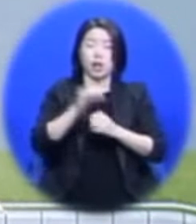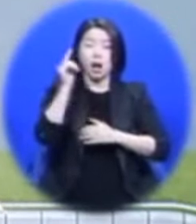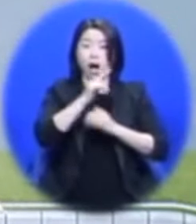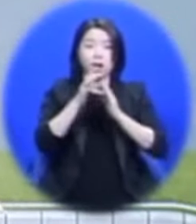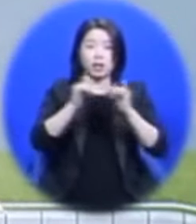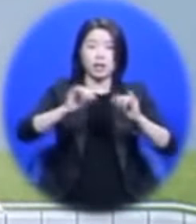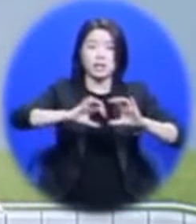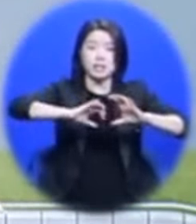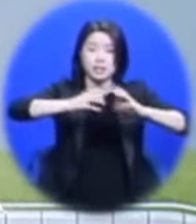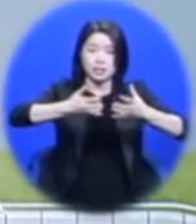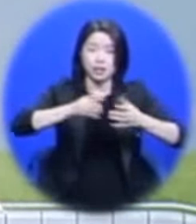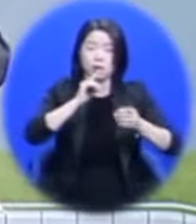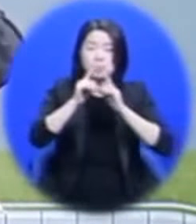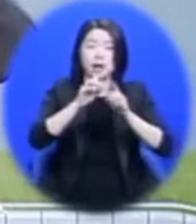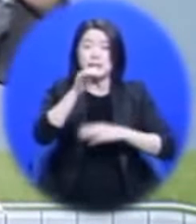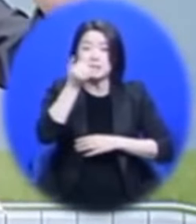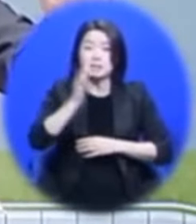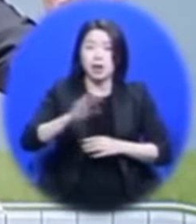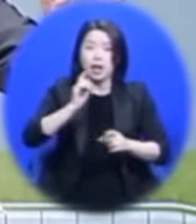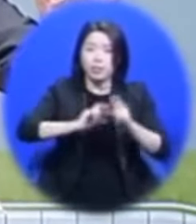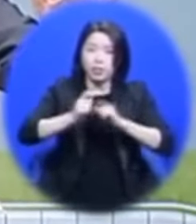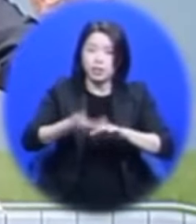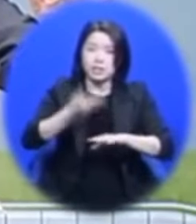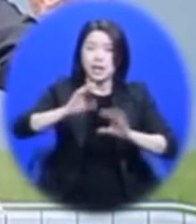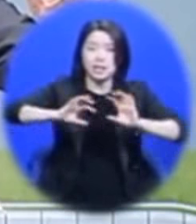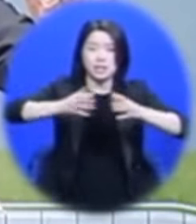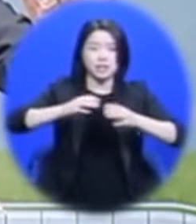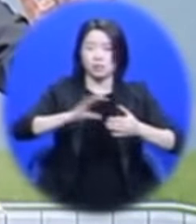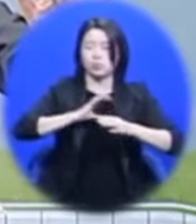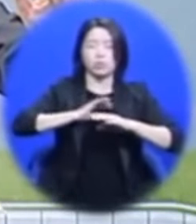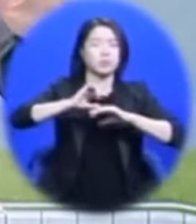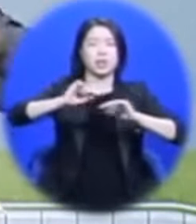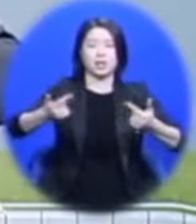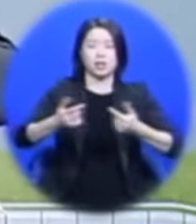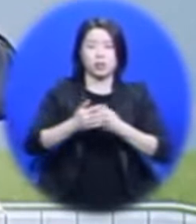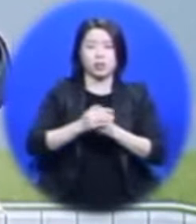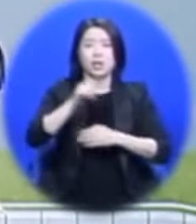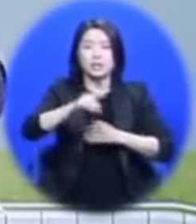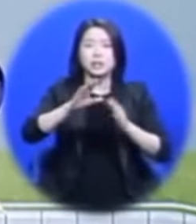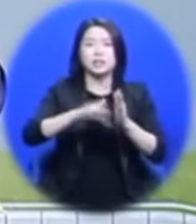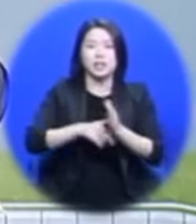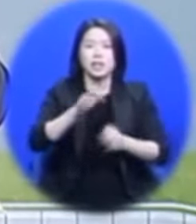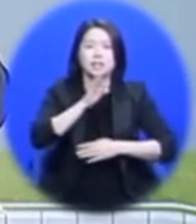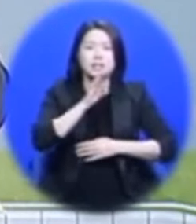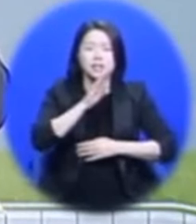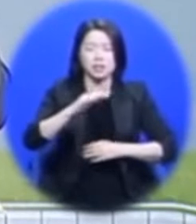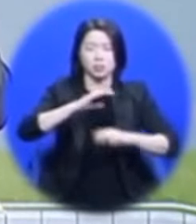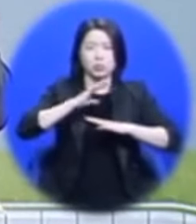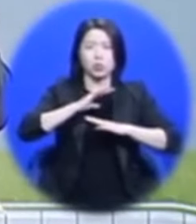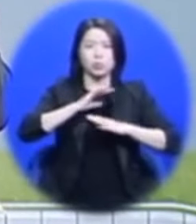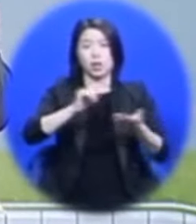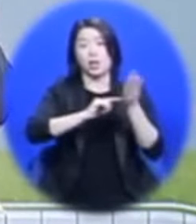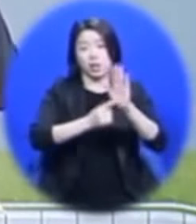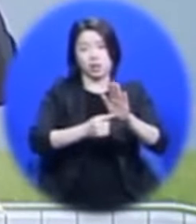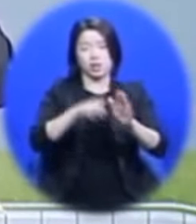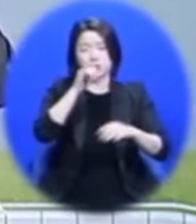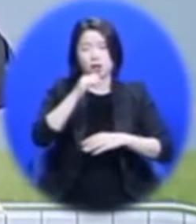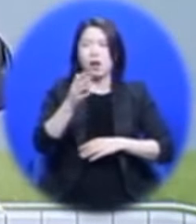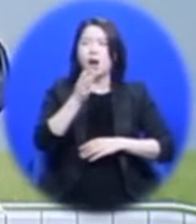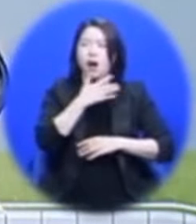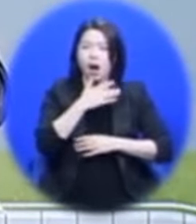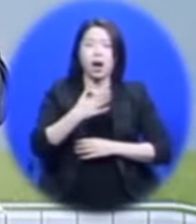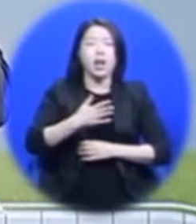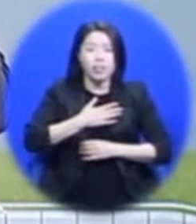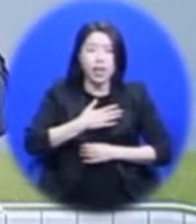악한 세상이라고 말하지만 더 이상 세상이 무섭지가 않아요. 근데 그때 진짜 무서운 게 나타나요. 아,